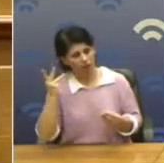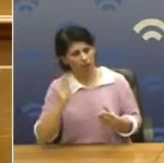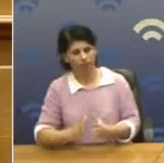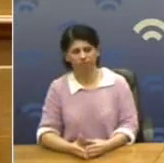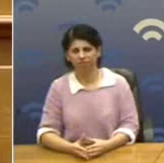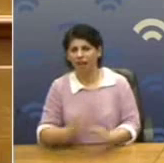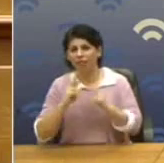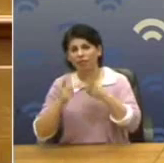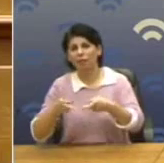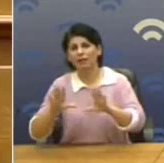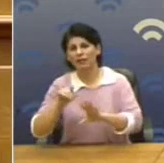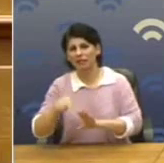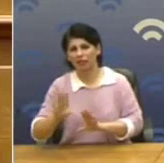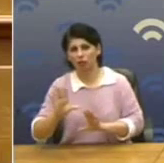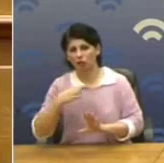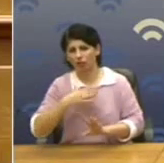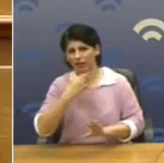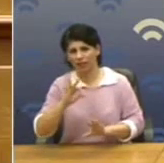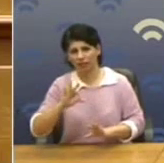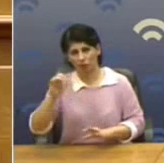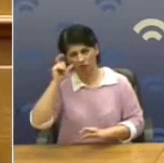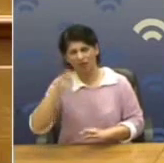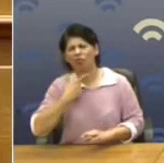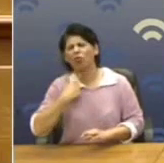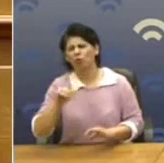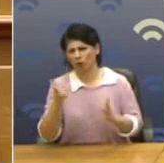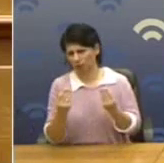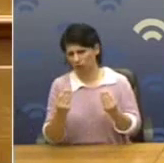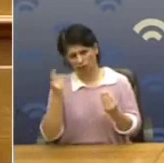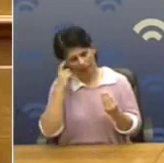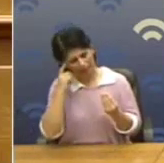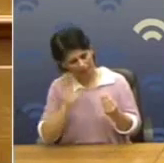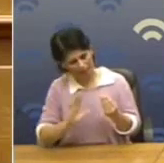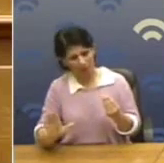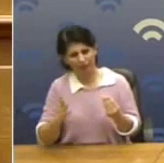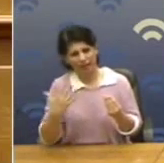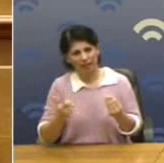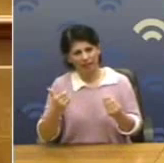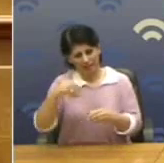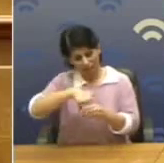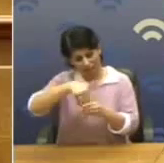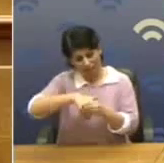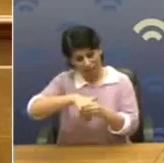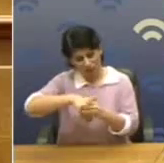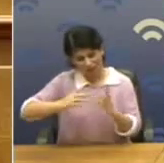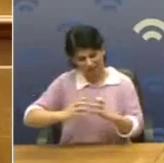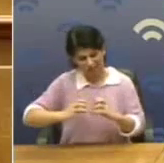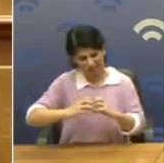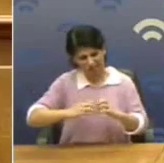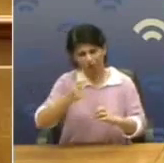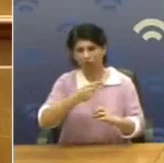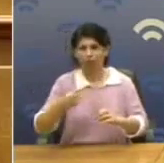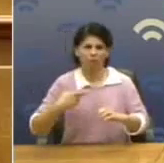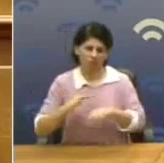γι' αυτό, γιατί τώρα ο κ. Σαμαράς σας αρέσει και πολύ. Εντάξει, καταλαβαίνω. Έχετε κι εσείς τα εσωτερικά σας ζητήματα. Ακούστε να δείτε, κύριε Μητσοτάκη,